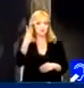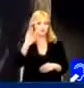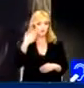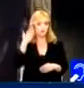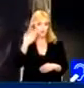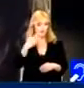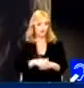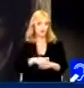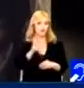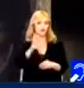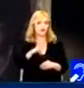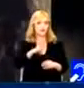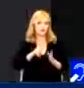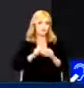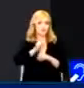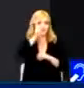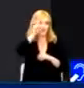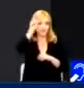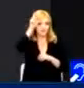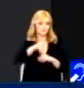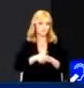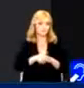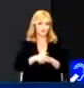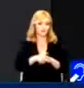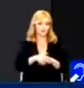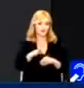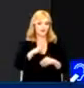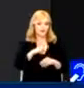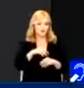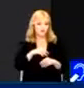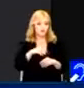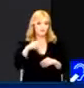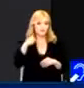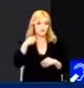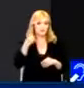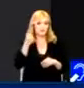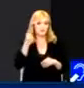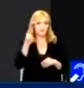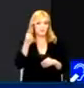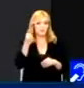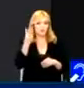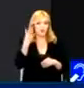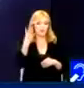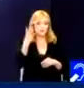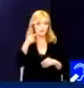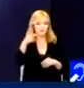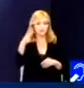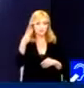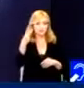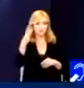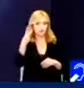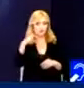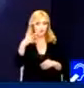român deocamdată care a cucerit spațiul cosmic. El a zburat pe orbita circumterestră în perioada 14-22 mai 1981